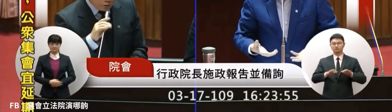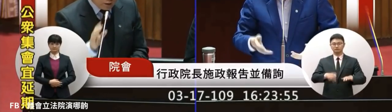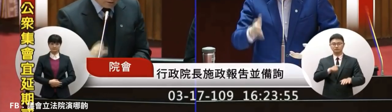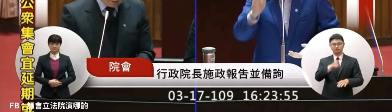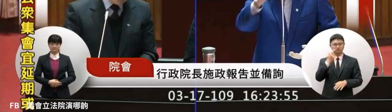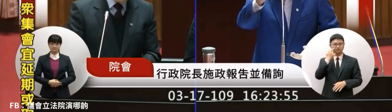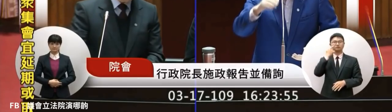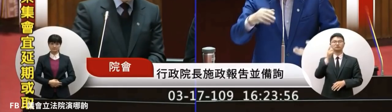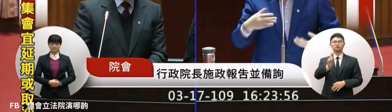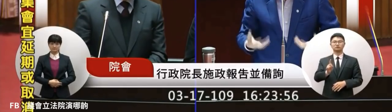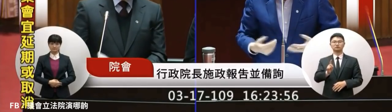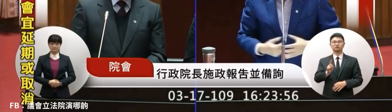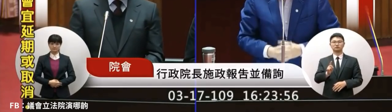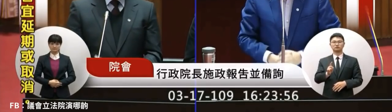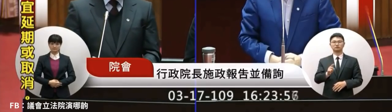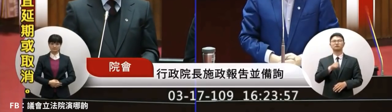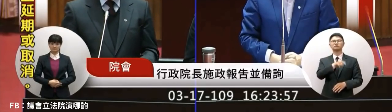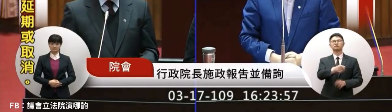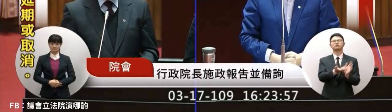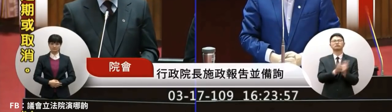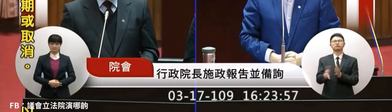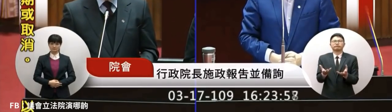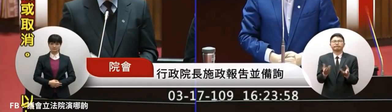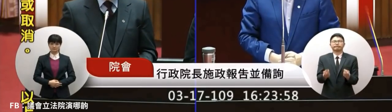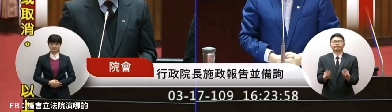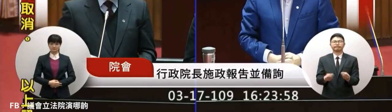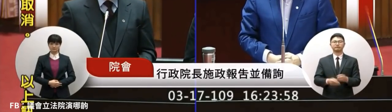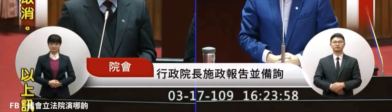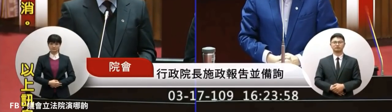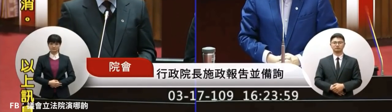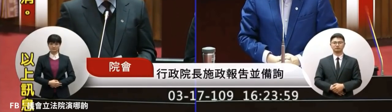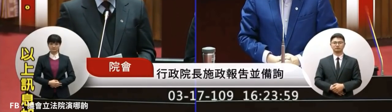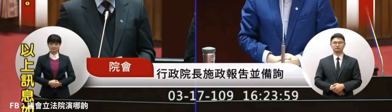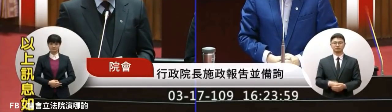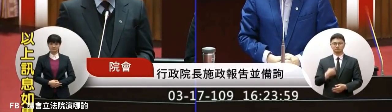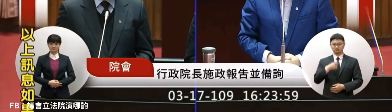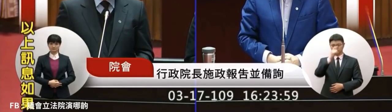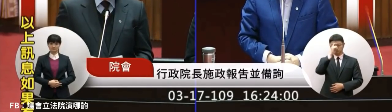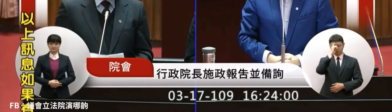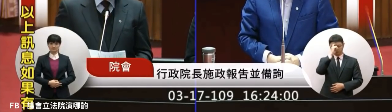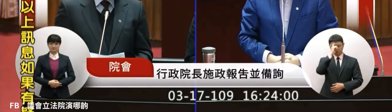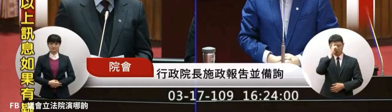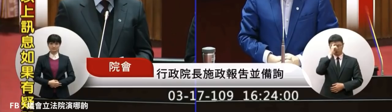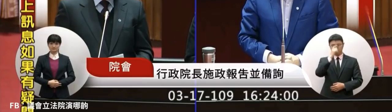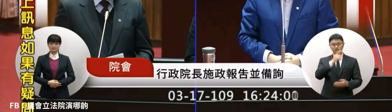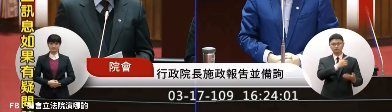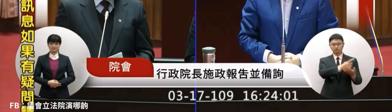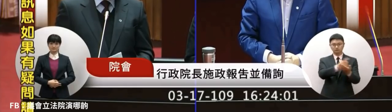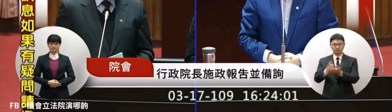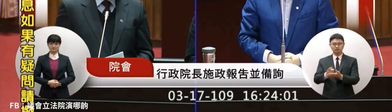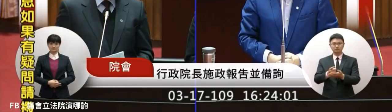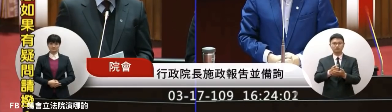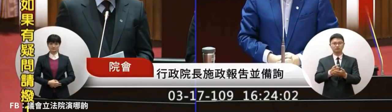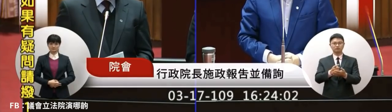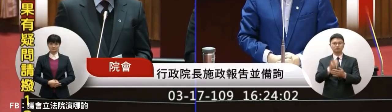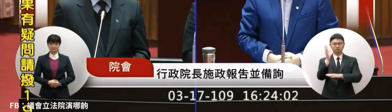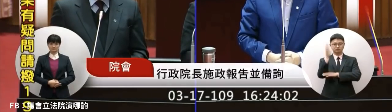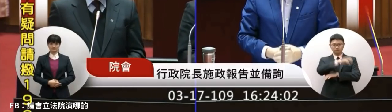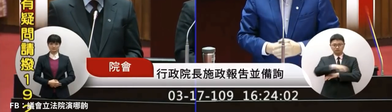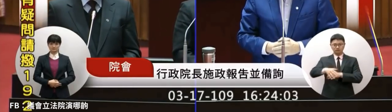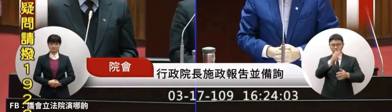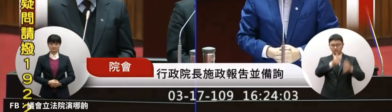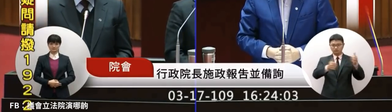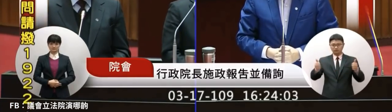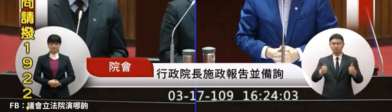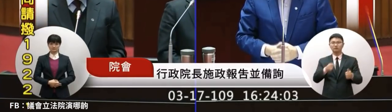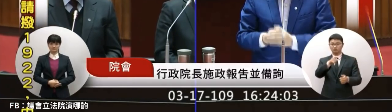六条的规范， 我讲啊没有准备嘛。我希望所有的首长们，